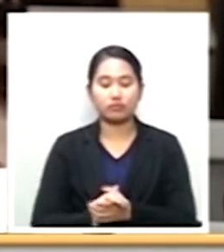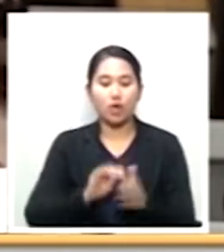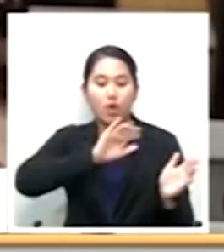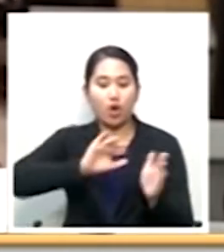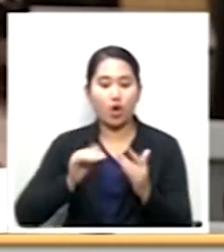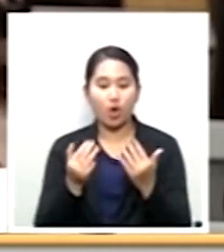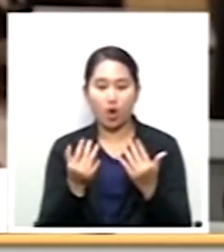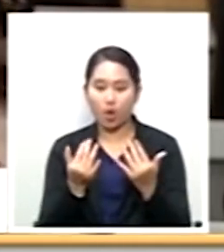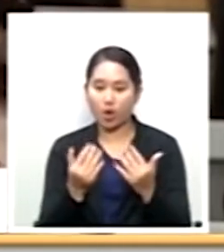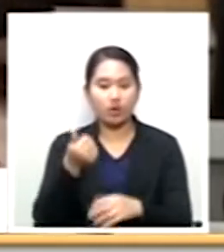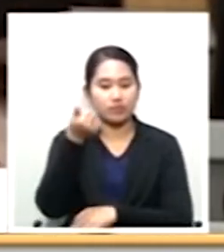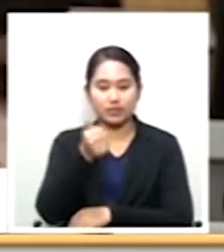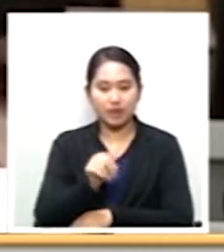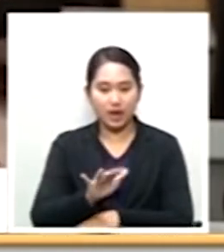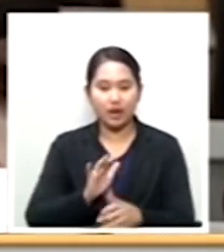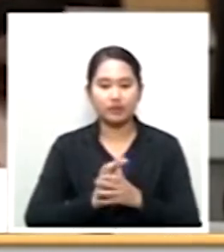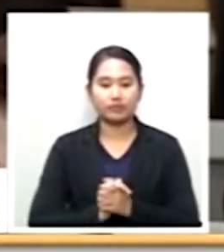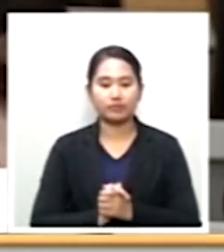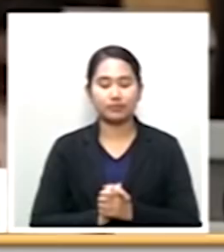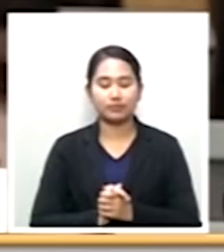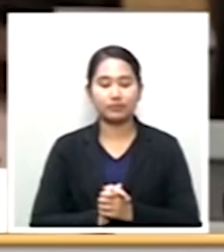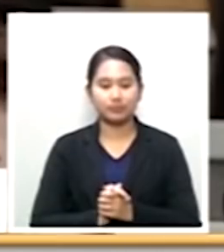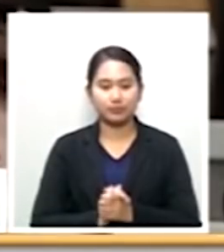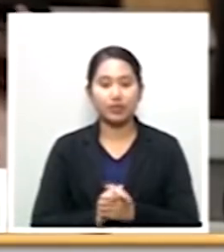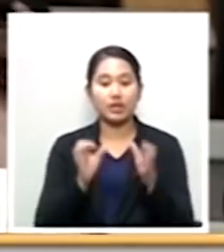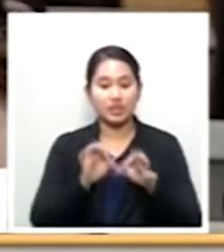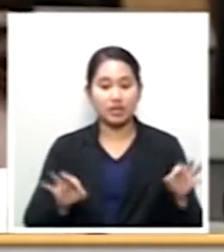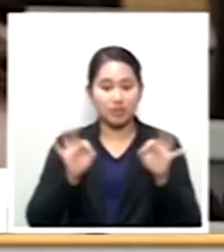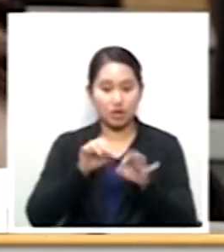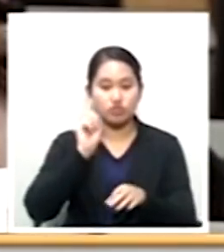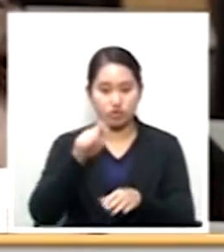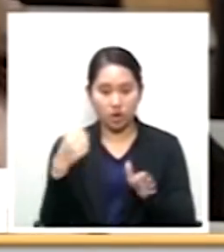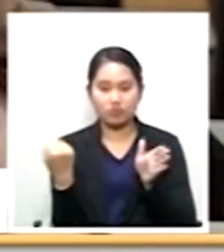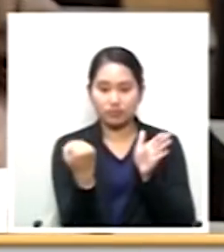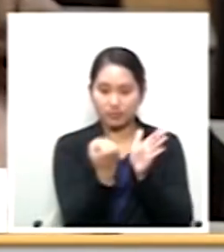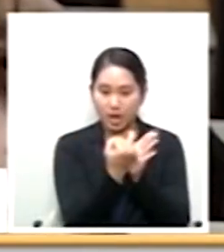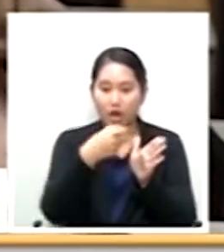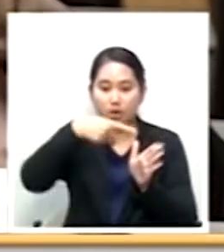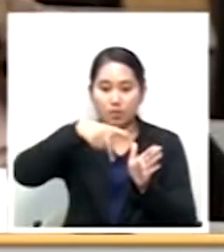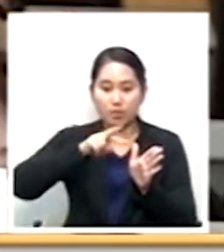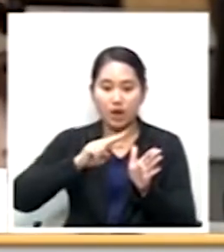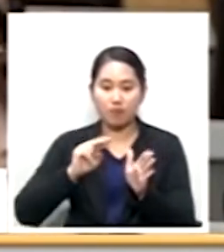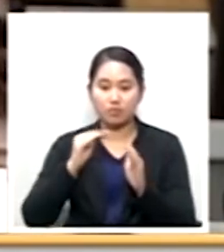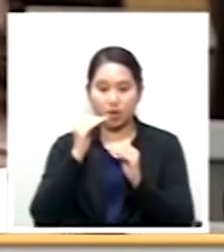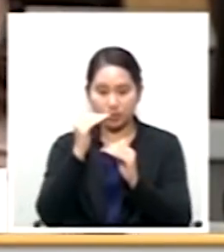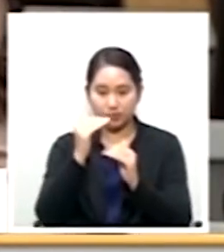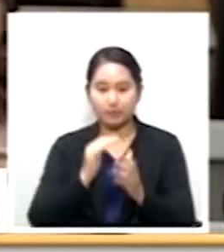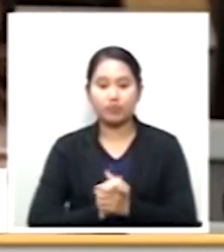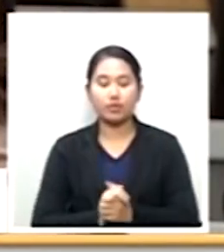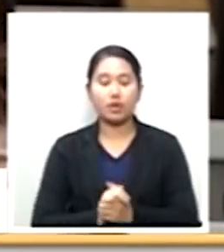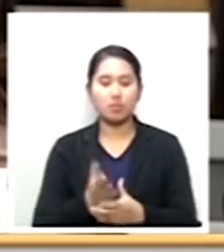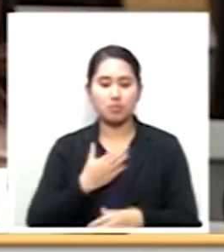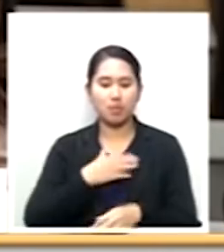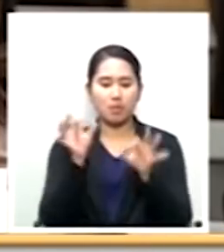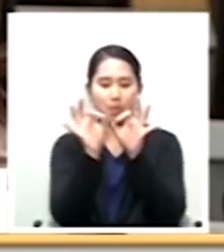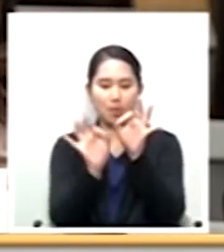ในอันที่จะรักษาความปลอดภัยของประเทศจึงจำเป็นต้องตราพระราชกำหนดนี้จากเหตุผลท้ายพระราชกำหนดที่ผมอ่านไปเ